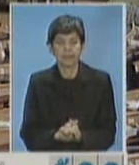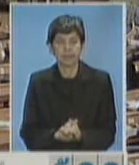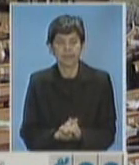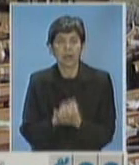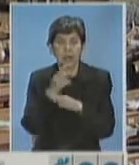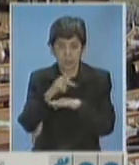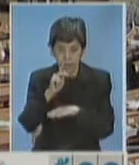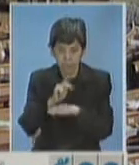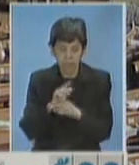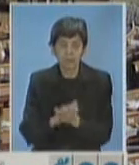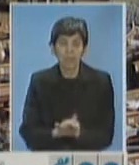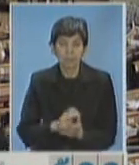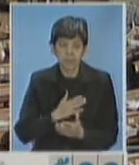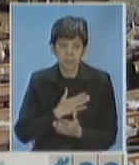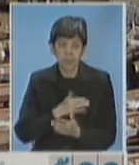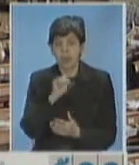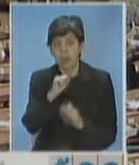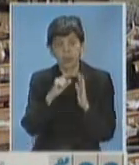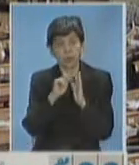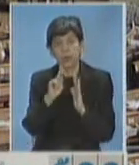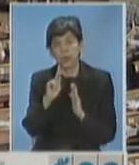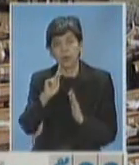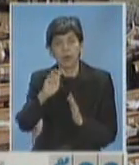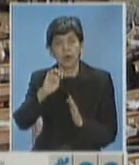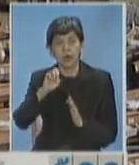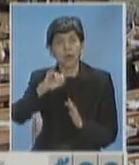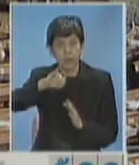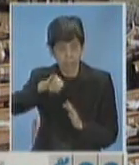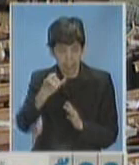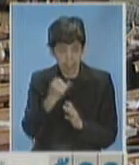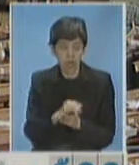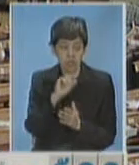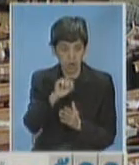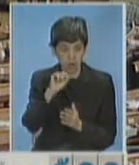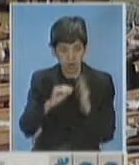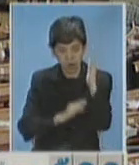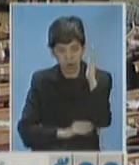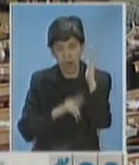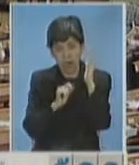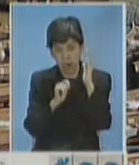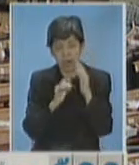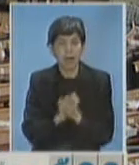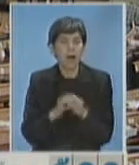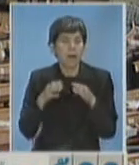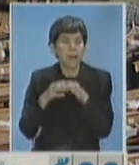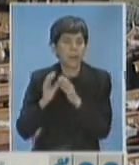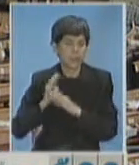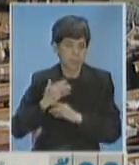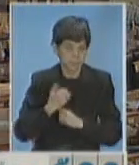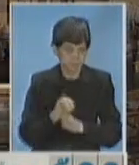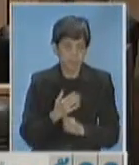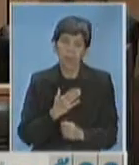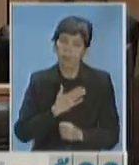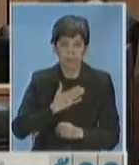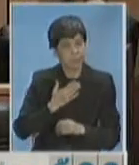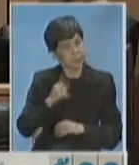เรียนท่านประธานที่เคารพผมสุกิจอโตปกรณ์สมาชิกสภาผู้แทนราษฎรจังหวัดตรังพรรคประชาธิปัตย์ผมประ